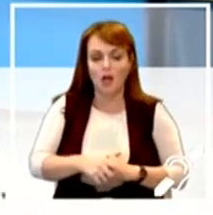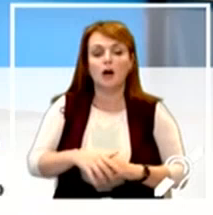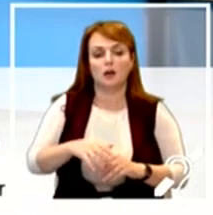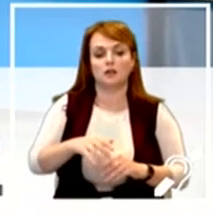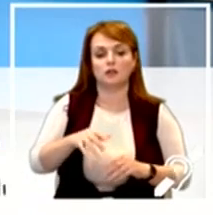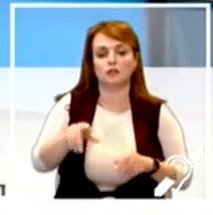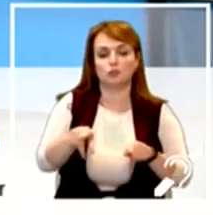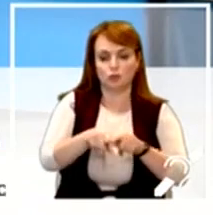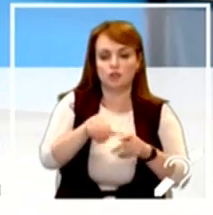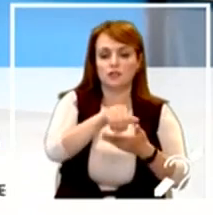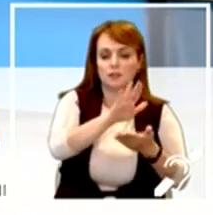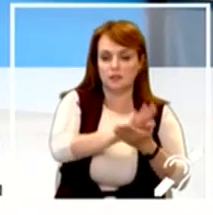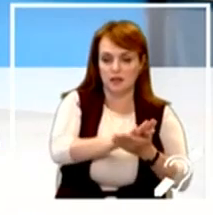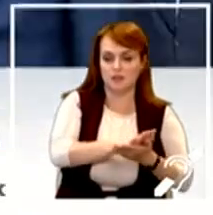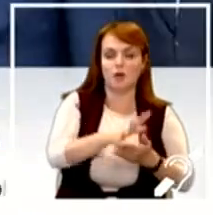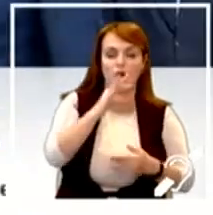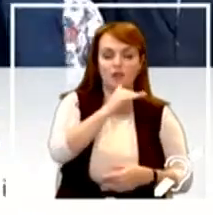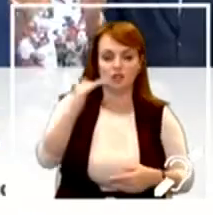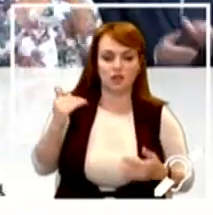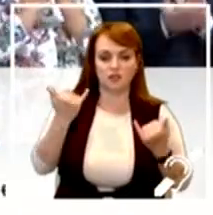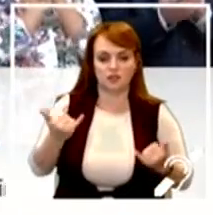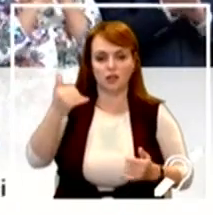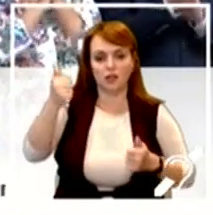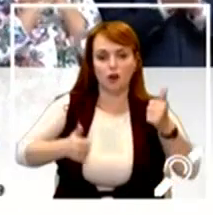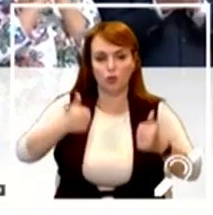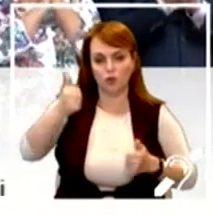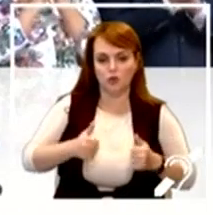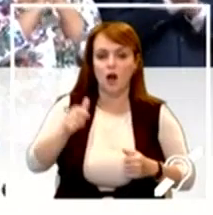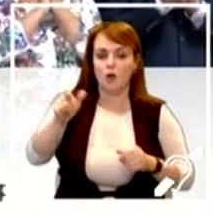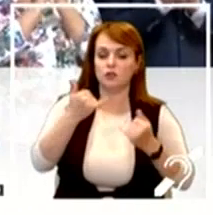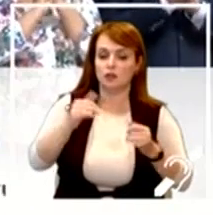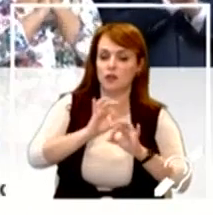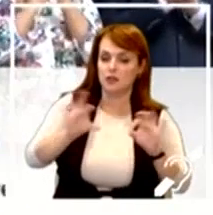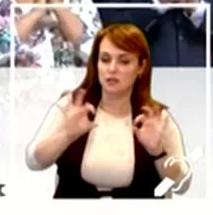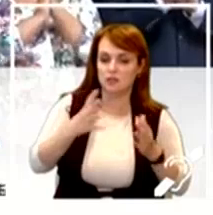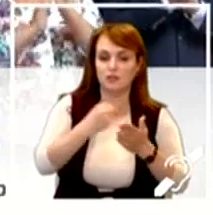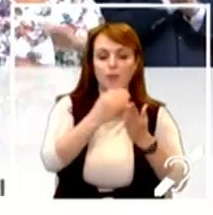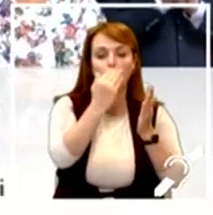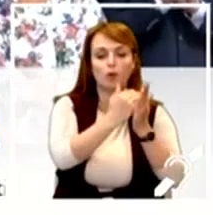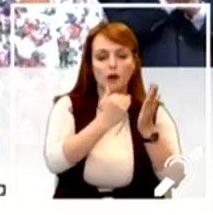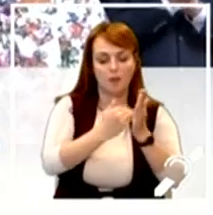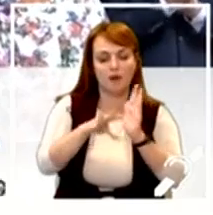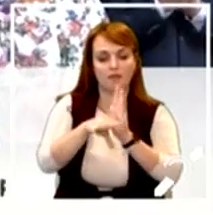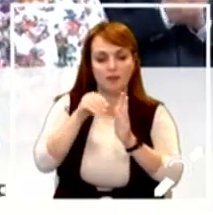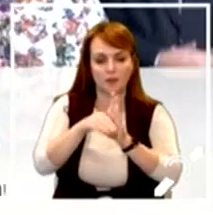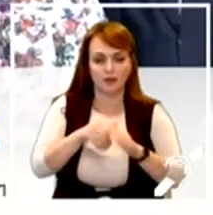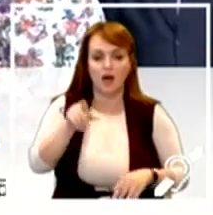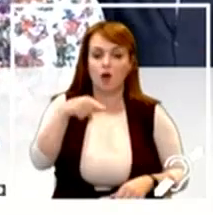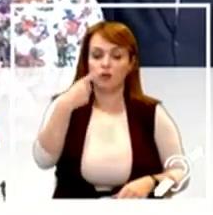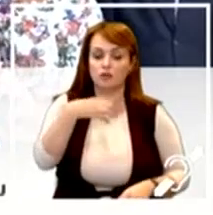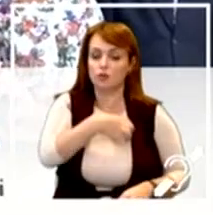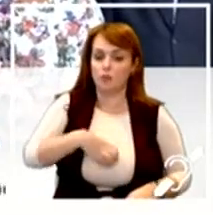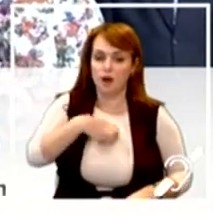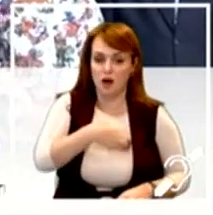electorală alături de echipa sa și a prezentat viziunea de dezvoltare a Chișinăului. Brânzaniu spune că printre prioritățile sale sunt construcția